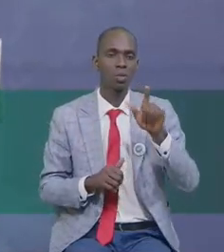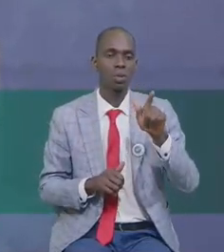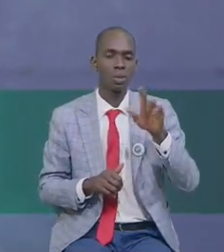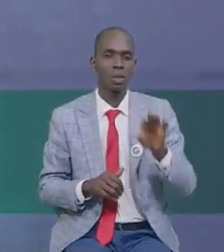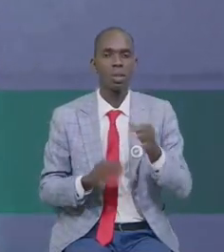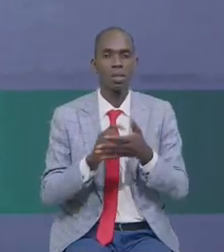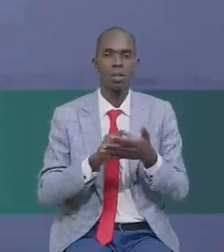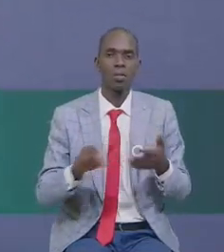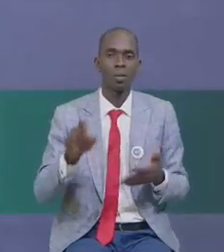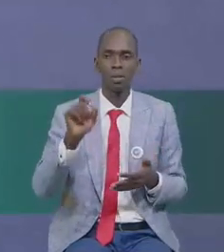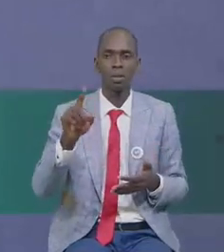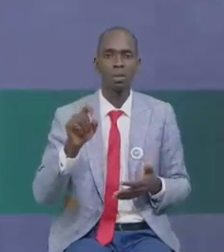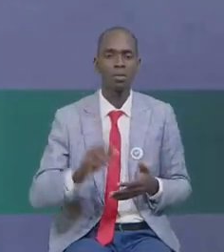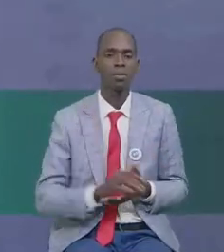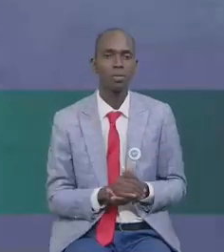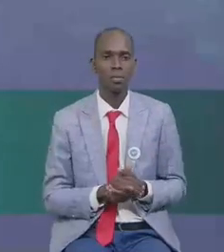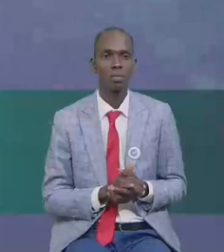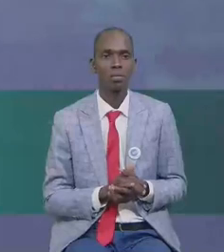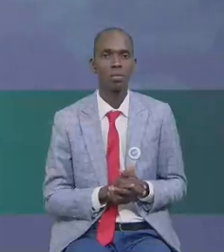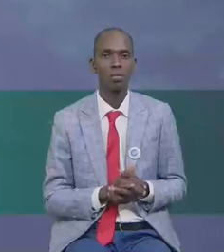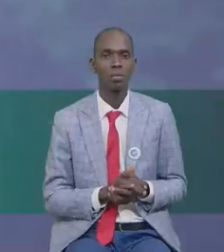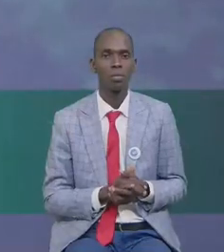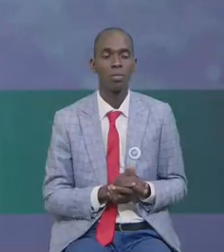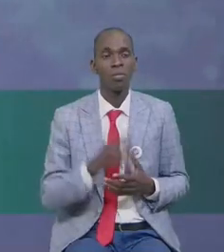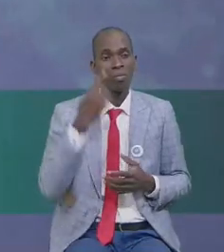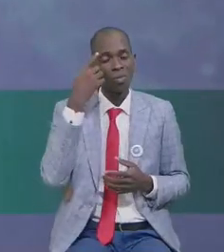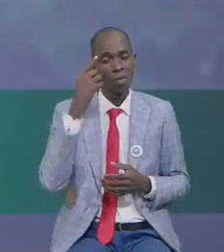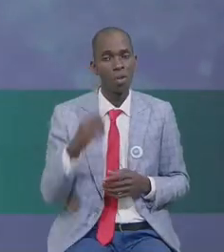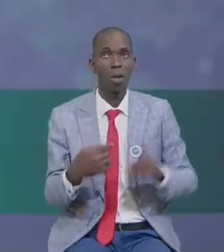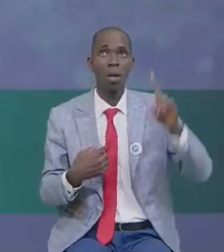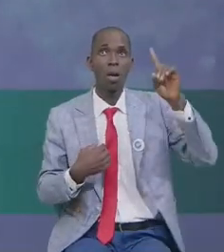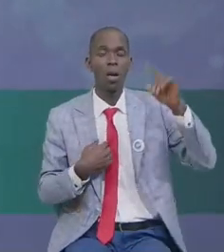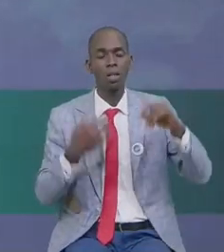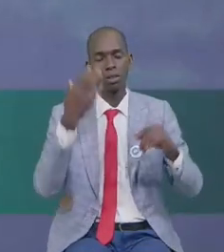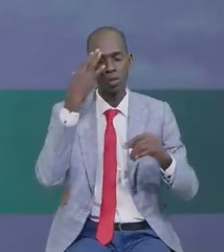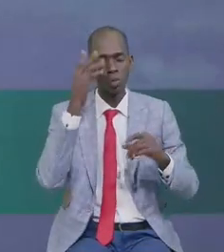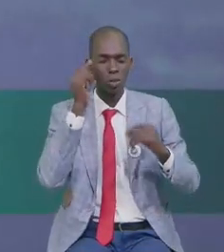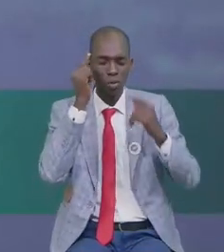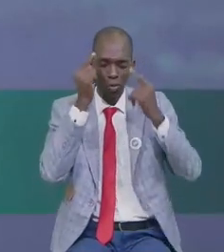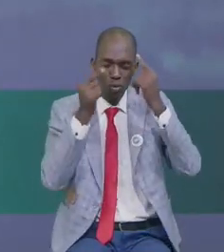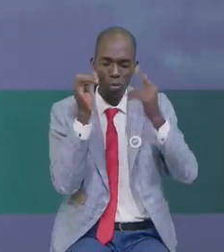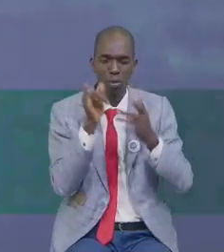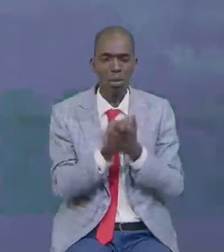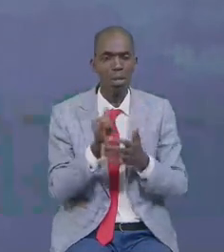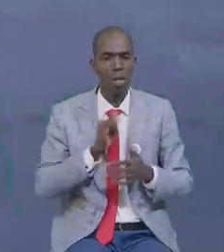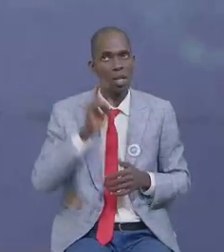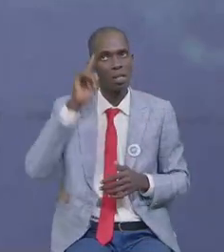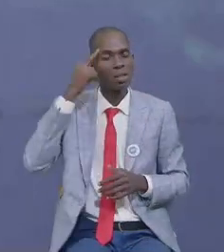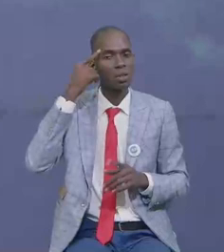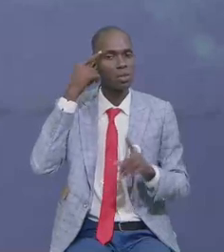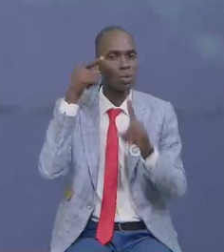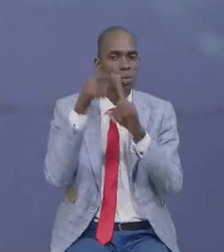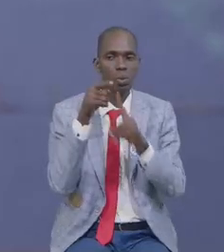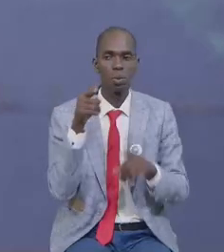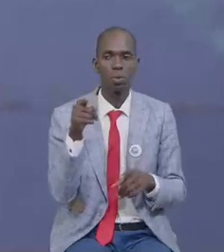29, verset 11. Car je connais les projets que j'ai formés sur vous, dit